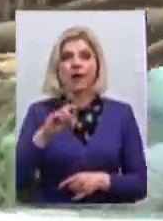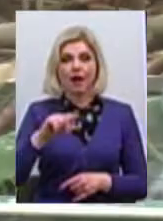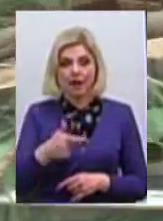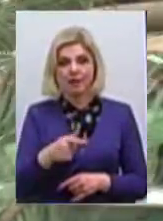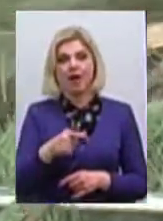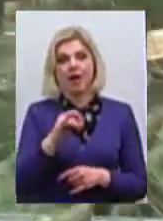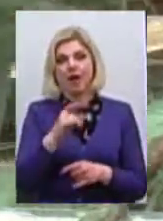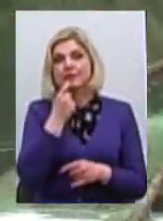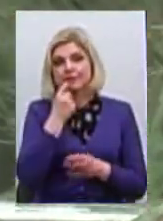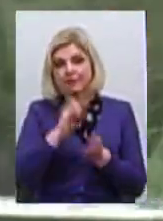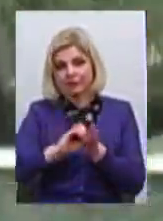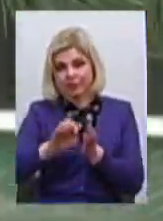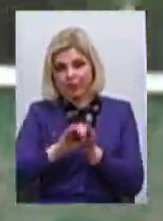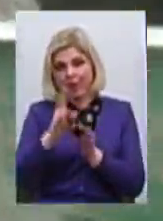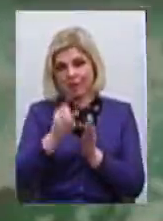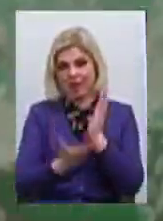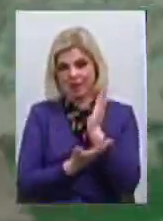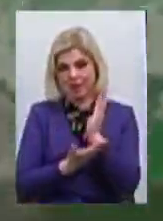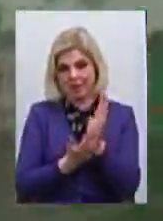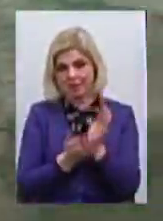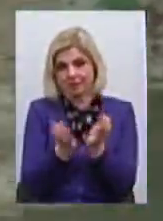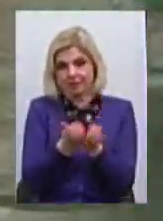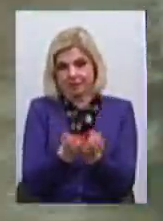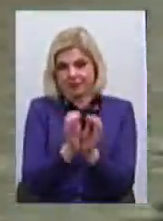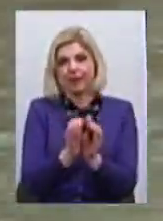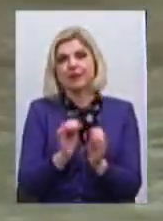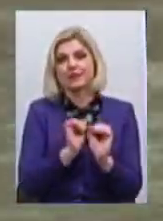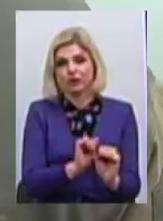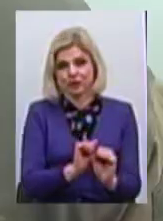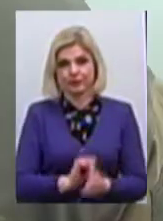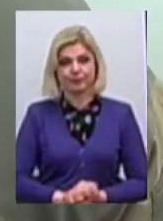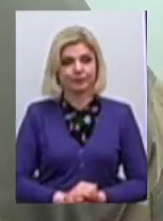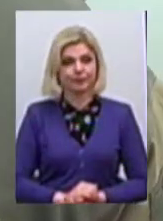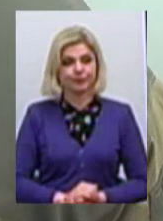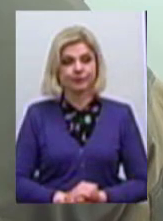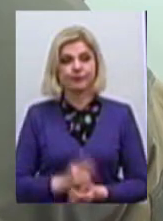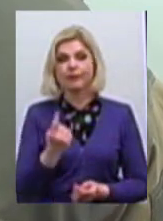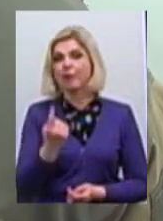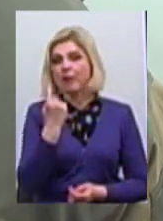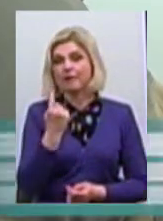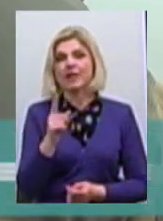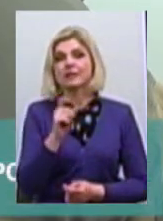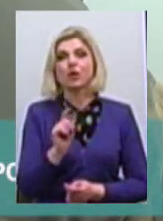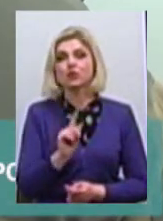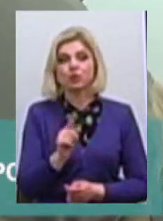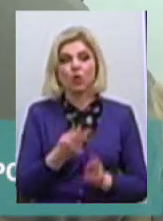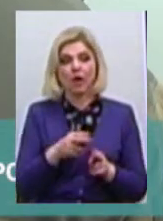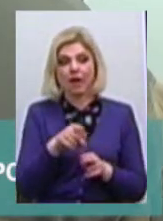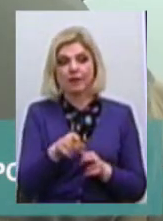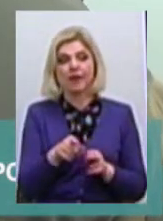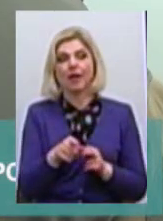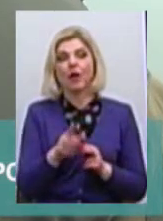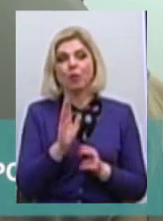на плавучих нерестовищах. Процес нересту буде поліпшений в першу чергу за рахунок того, що дані нерестовища